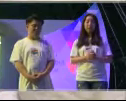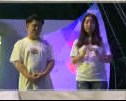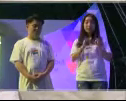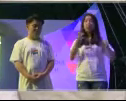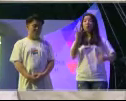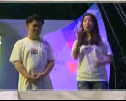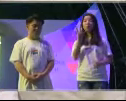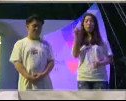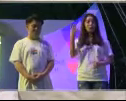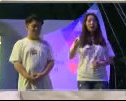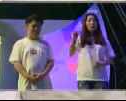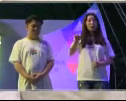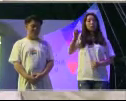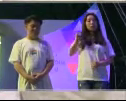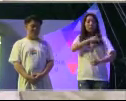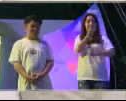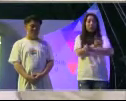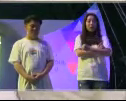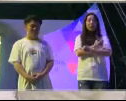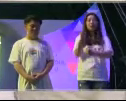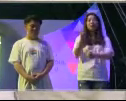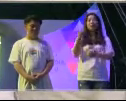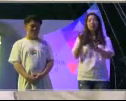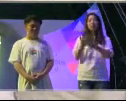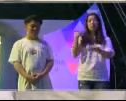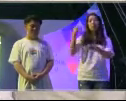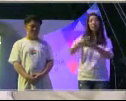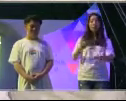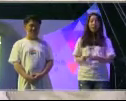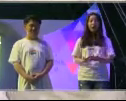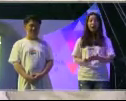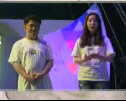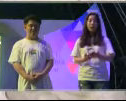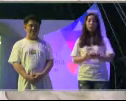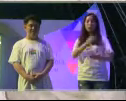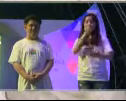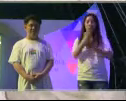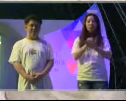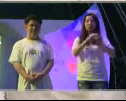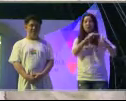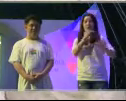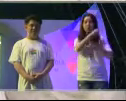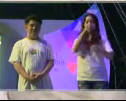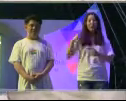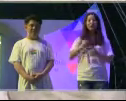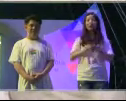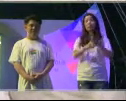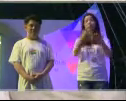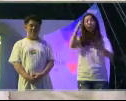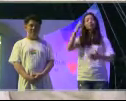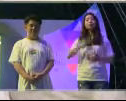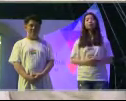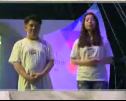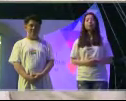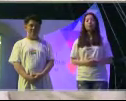있는 인권을 돌려 달라는 것이고 장단 요구 라고 생각합니다 여러분들은 한국